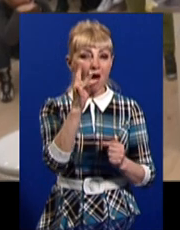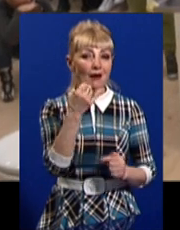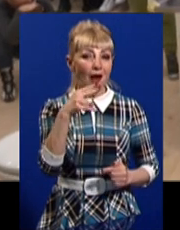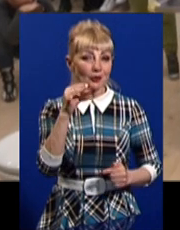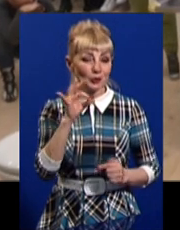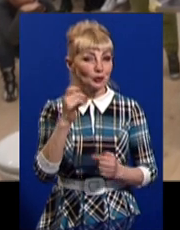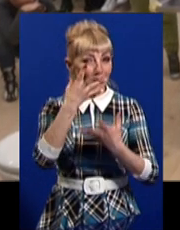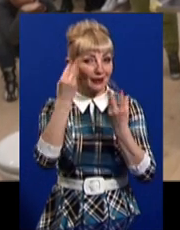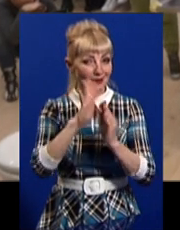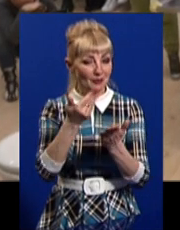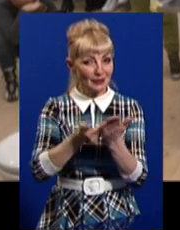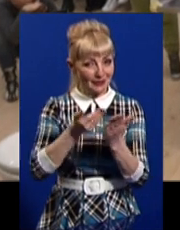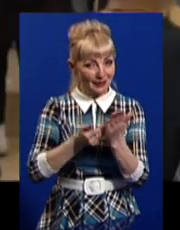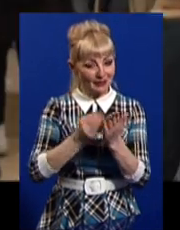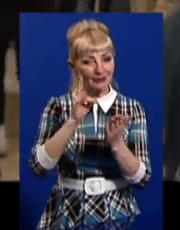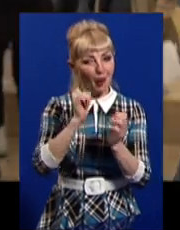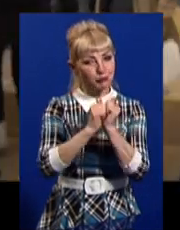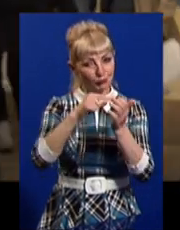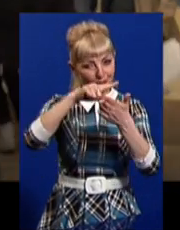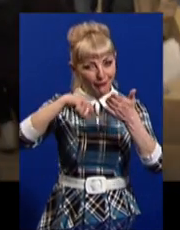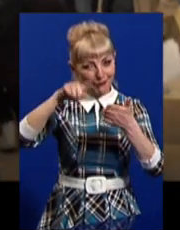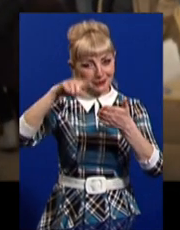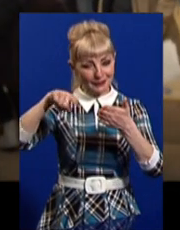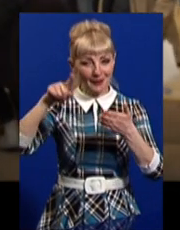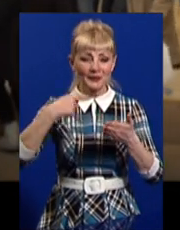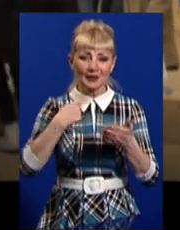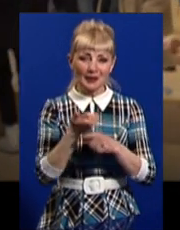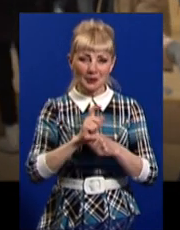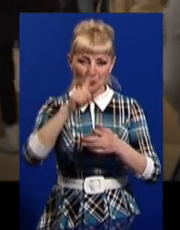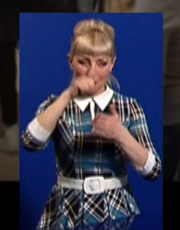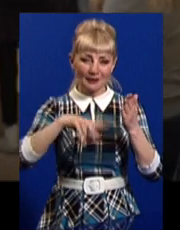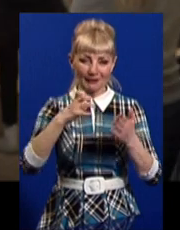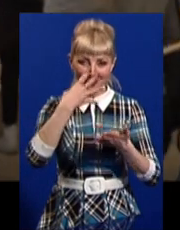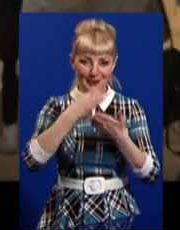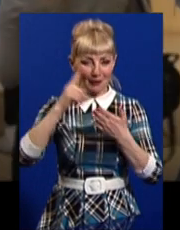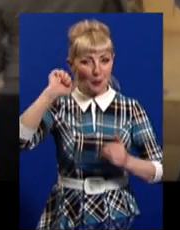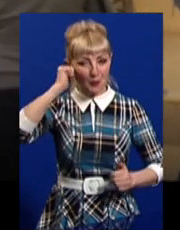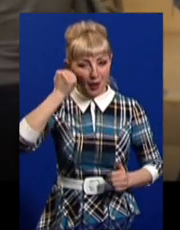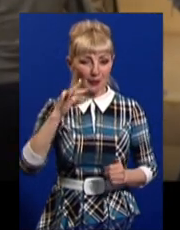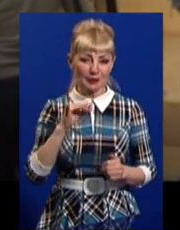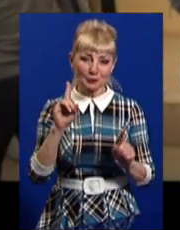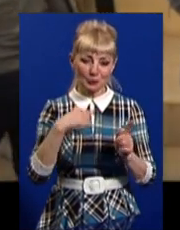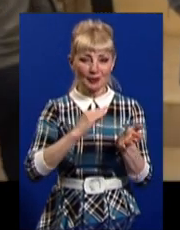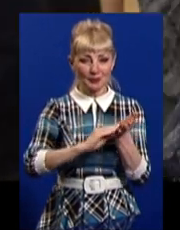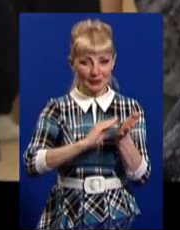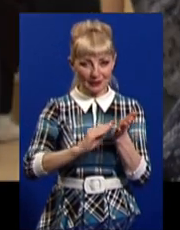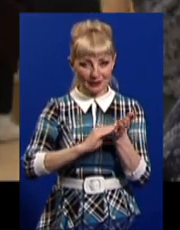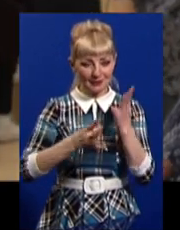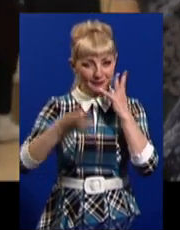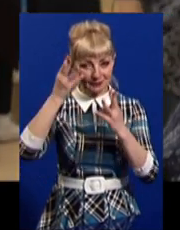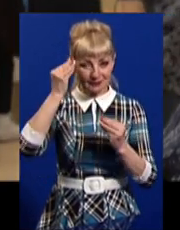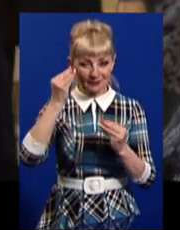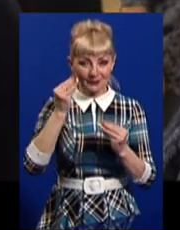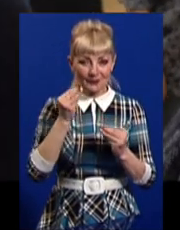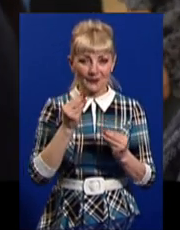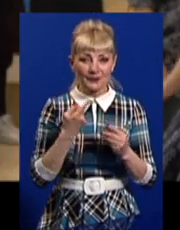поради майстрині, робить помітки на папірці. Я не дуже сподіваюся на свою пам'ять, тому дещо записувала, фіксувала.